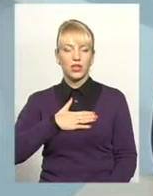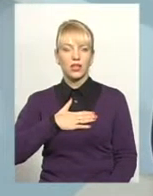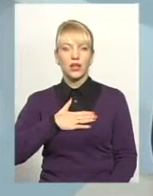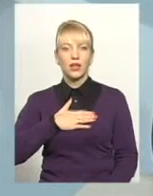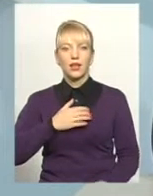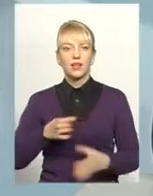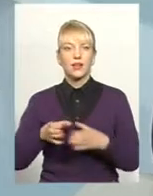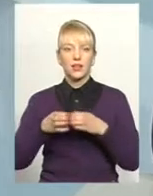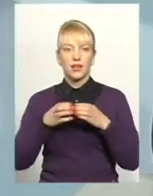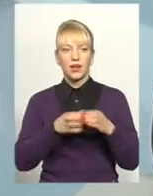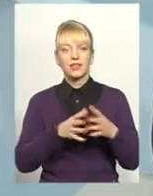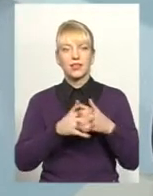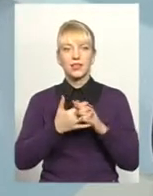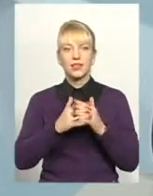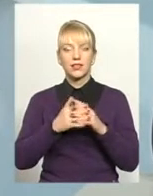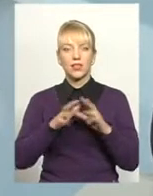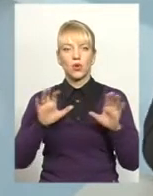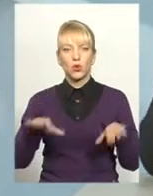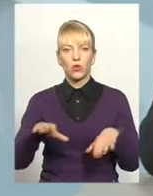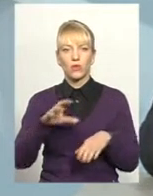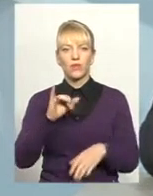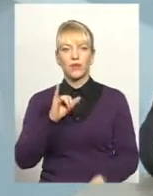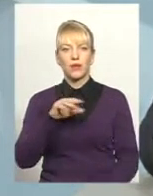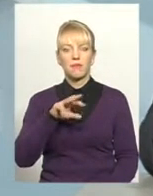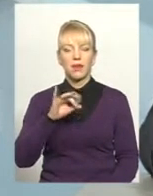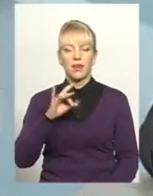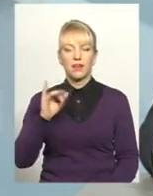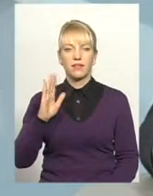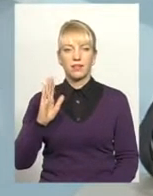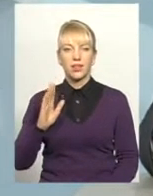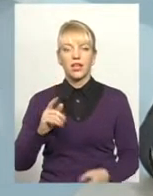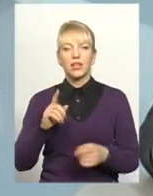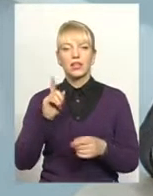і мерів. Там, от там приклади є, де